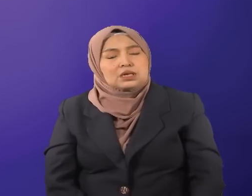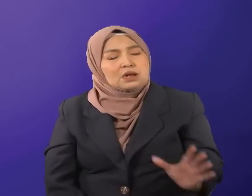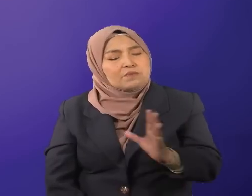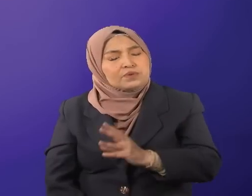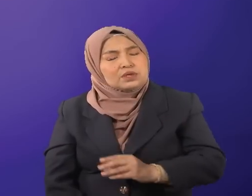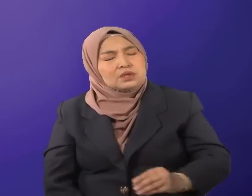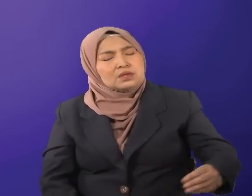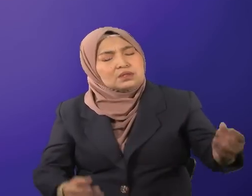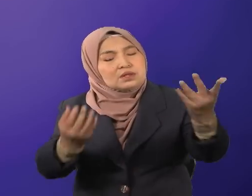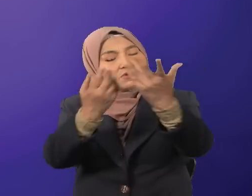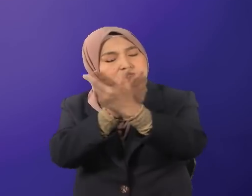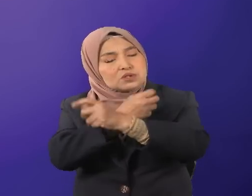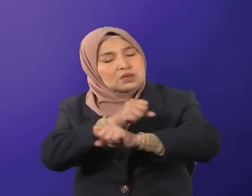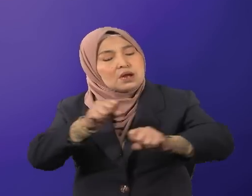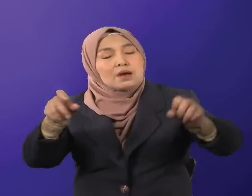خالدين فيها